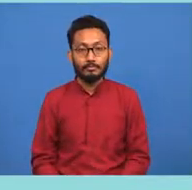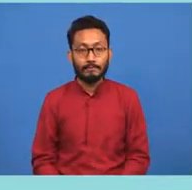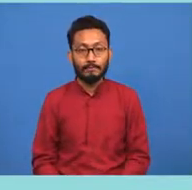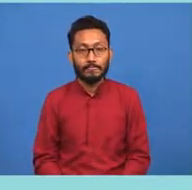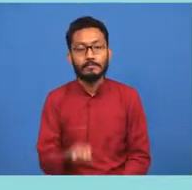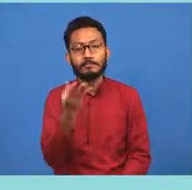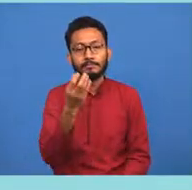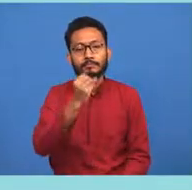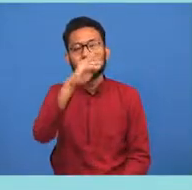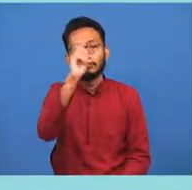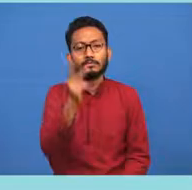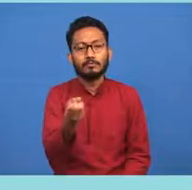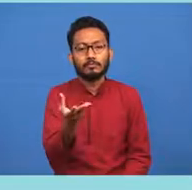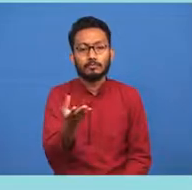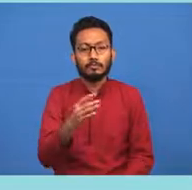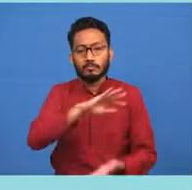Berapakah purata suhu awal?